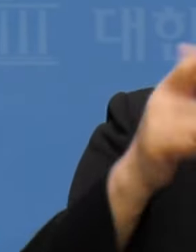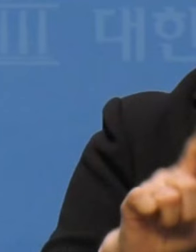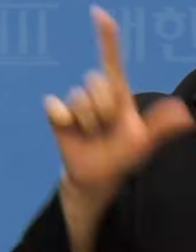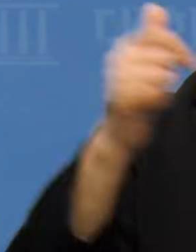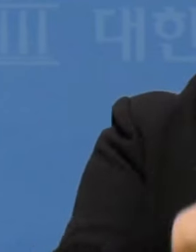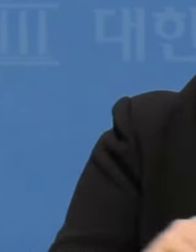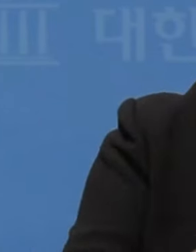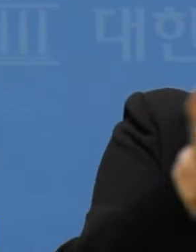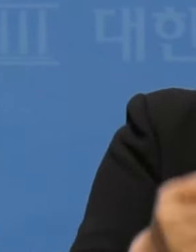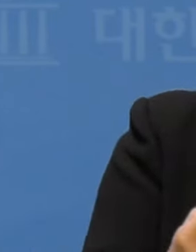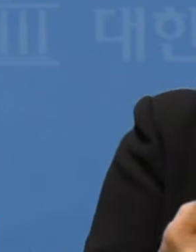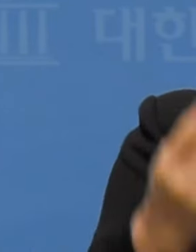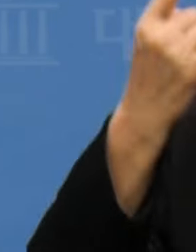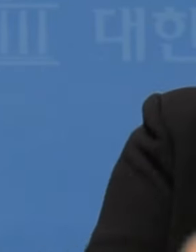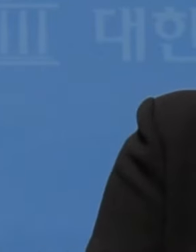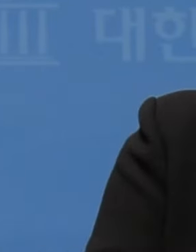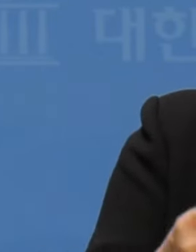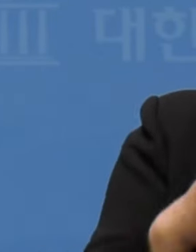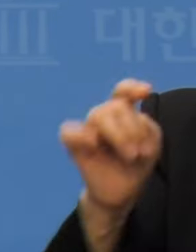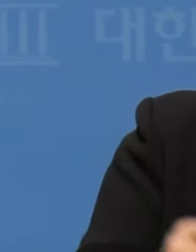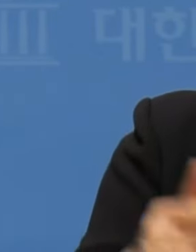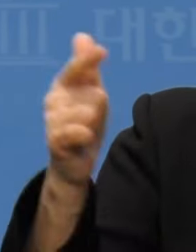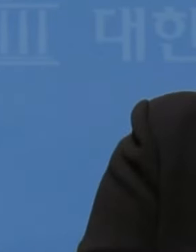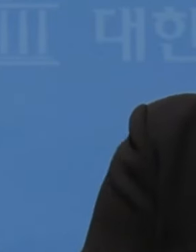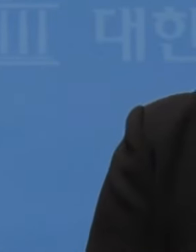2016년 12월보다 3배 넘게 증가한 수치입니다.